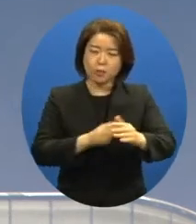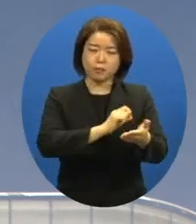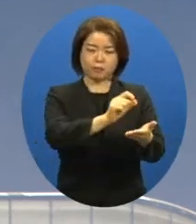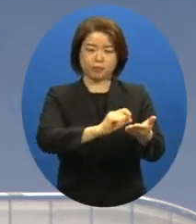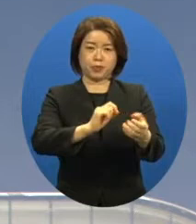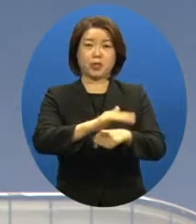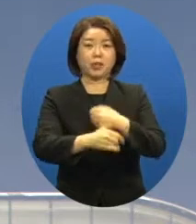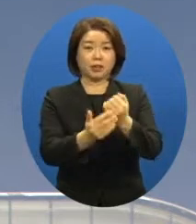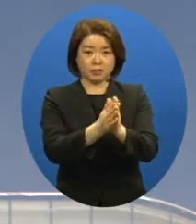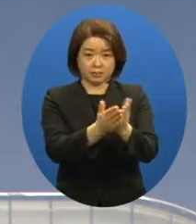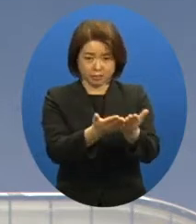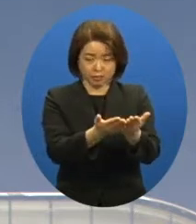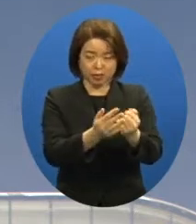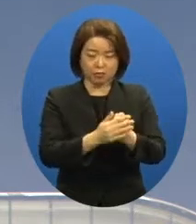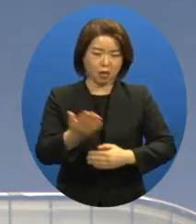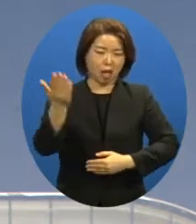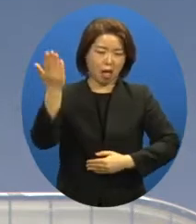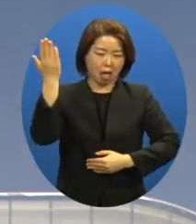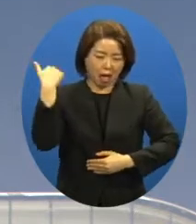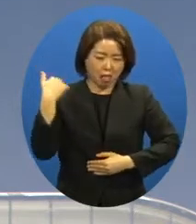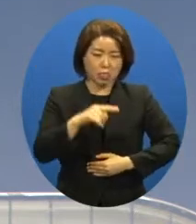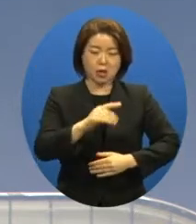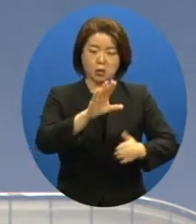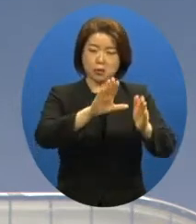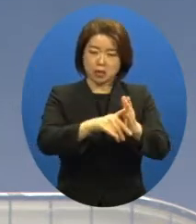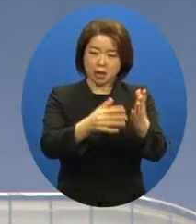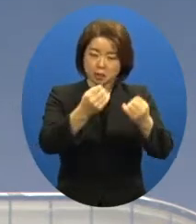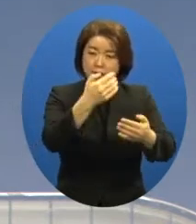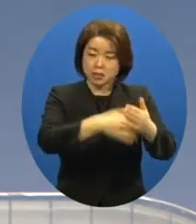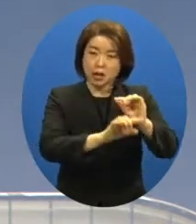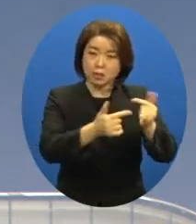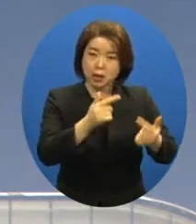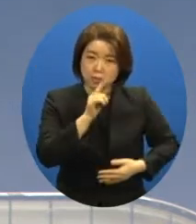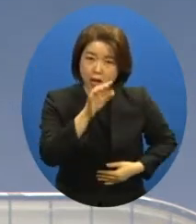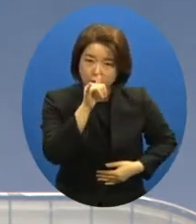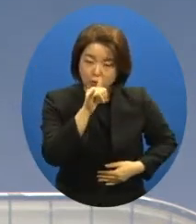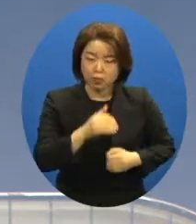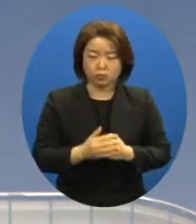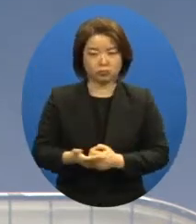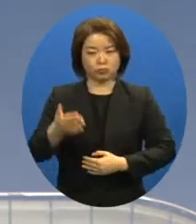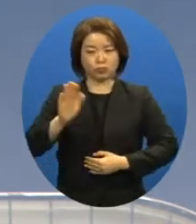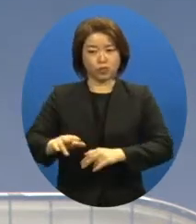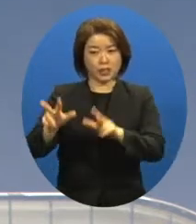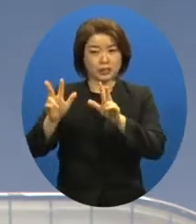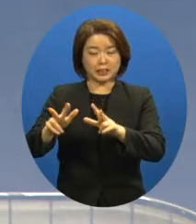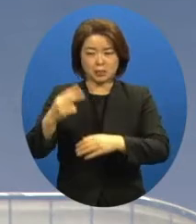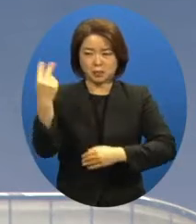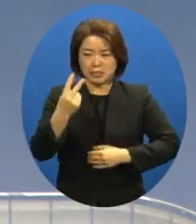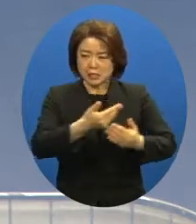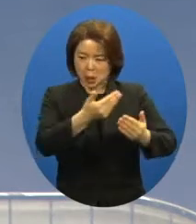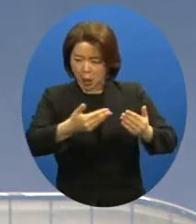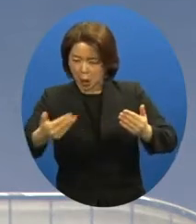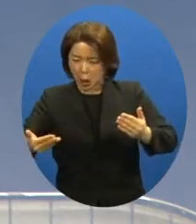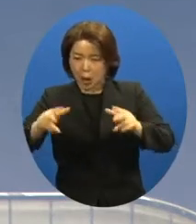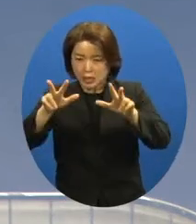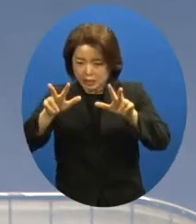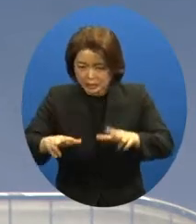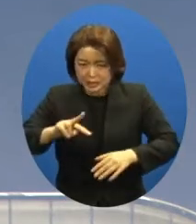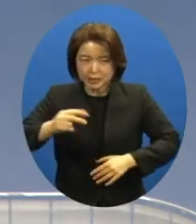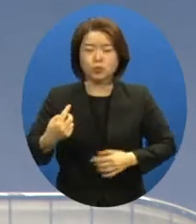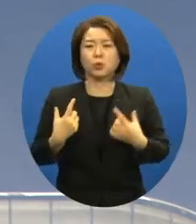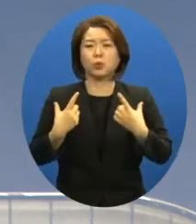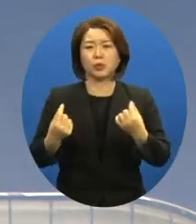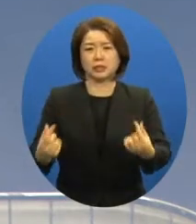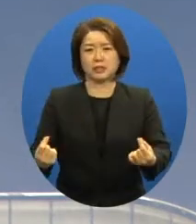성경입니다. 그때도 때가 얼마 남지 않았다는 겁니다. 그런데 지금 2000년이 지나서 지금도 여전히